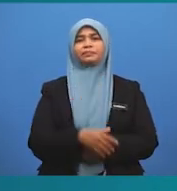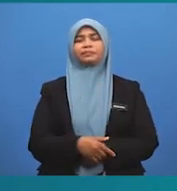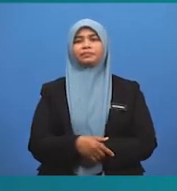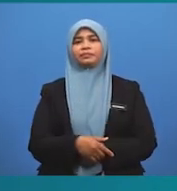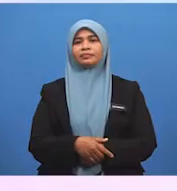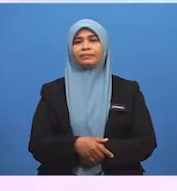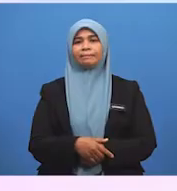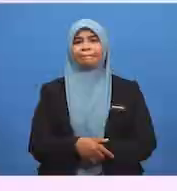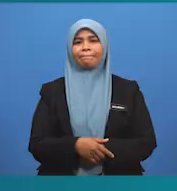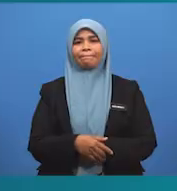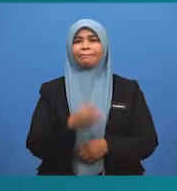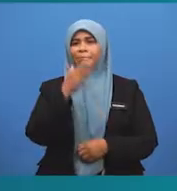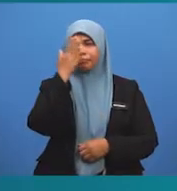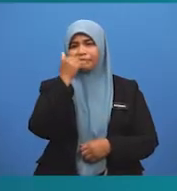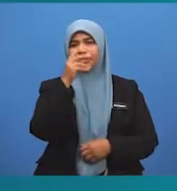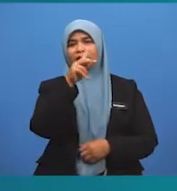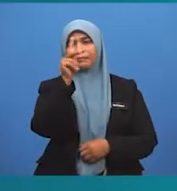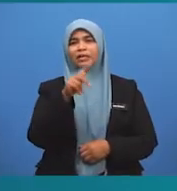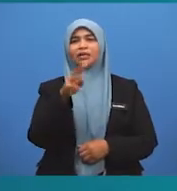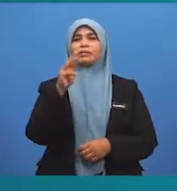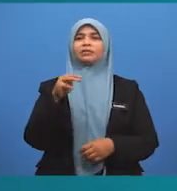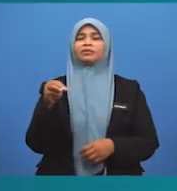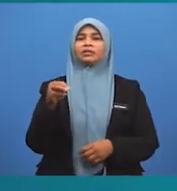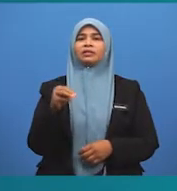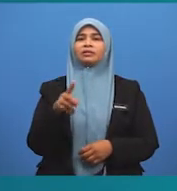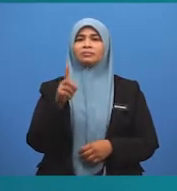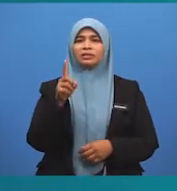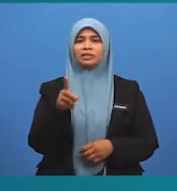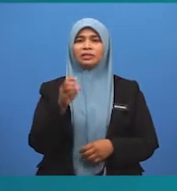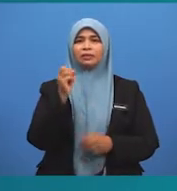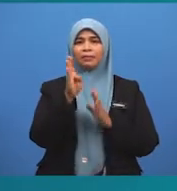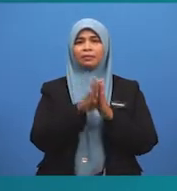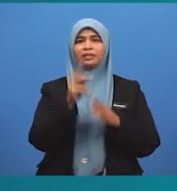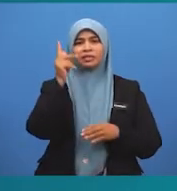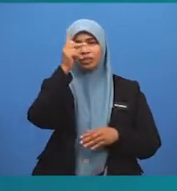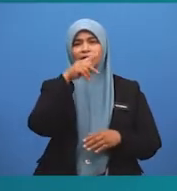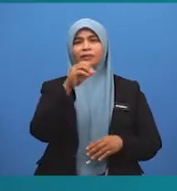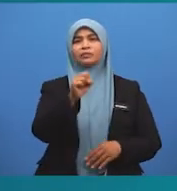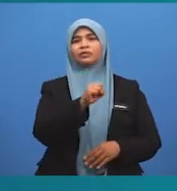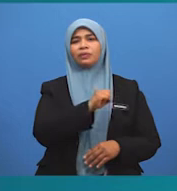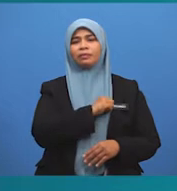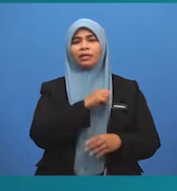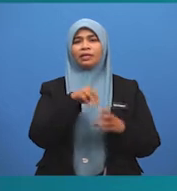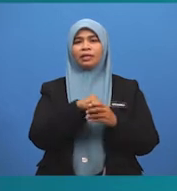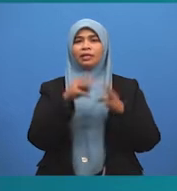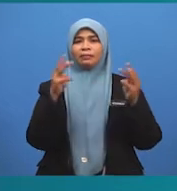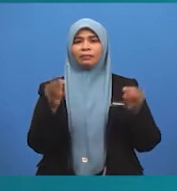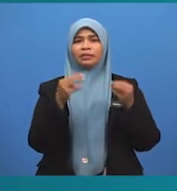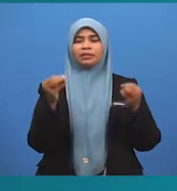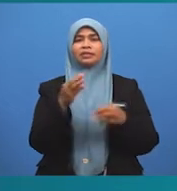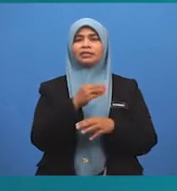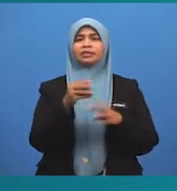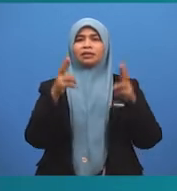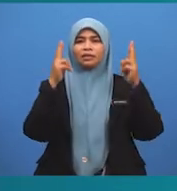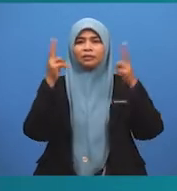senyap. Mengapakah murid-murid patut bersikap sopan dalam majlis